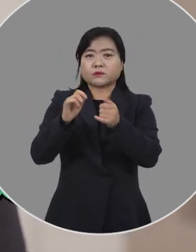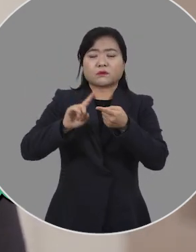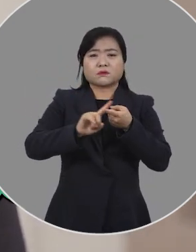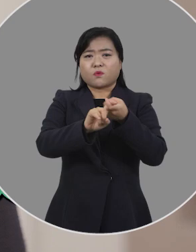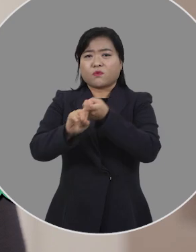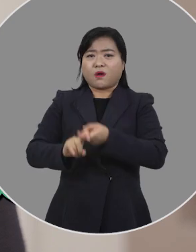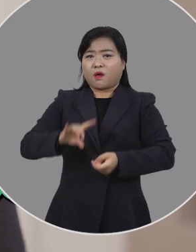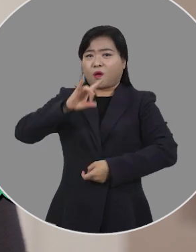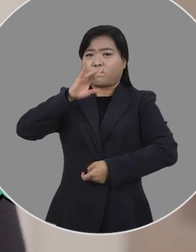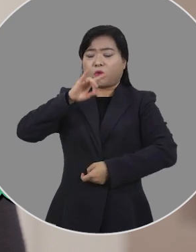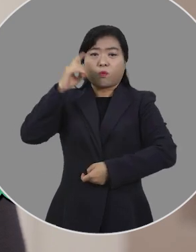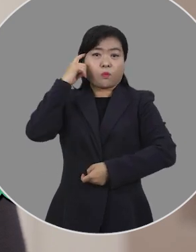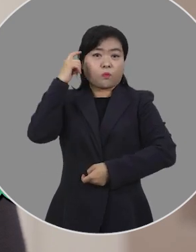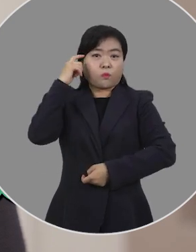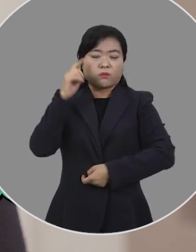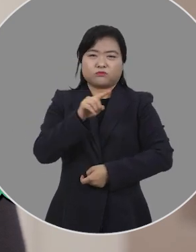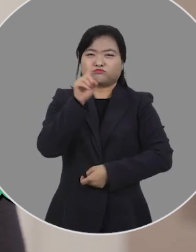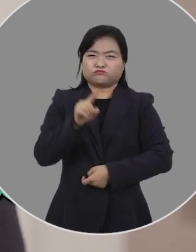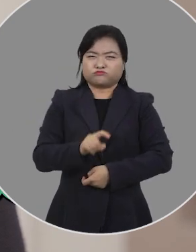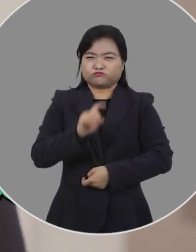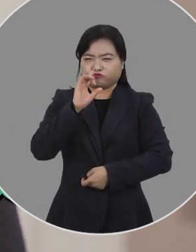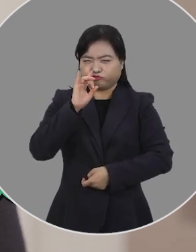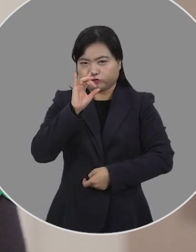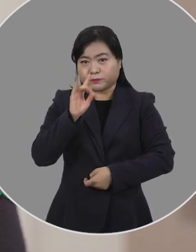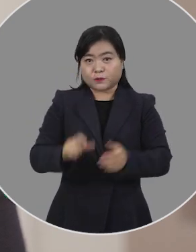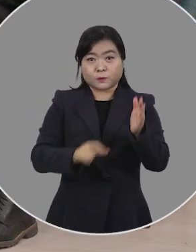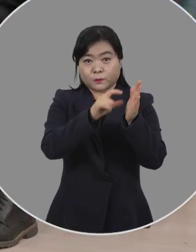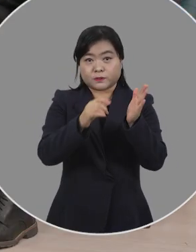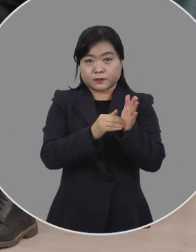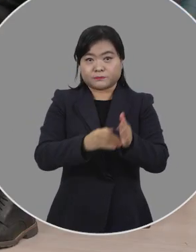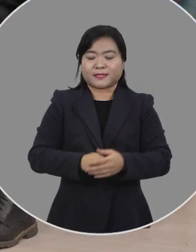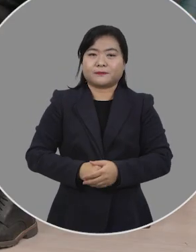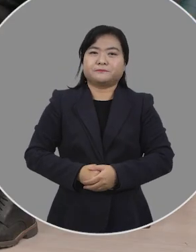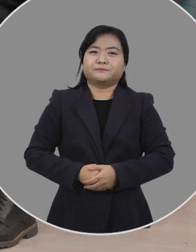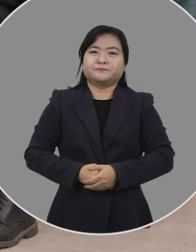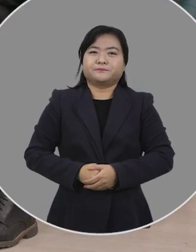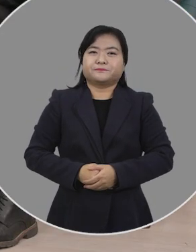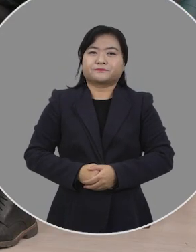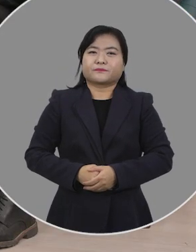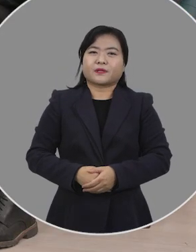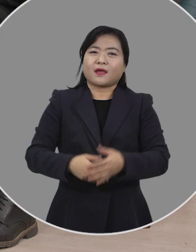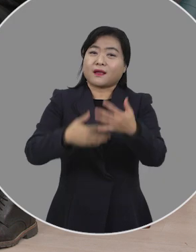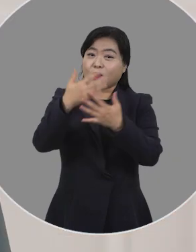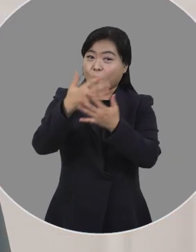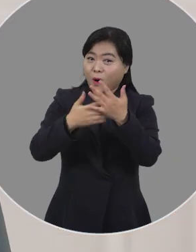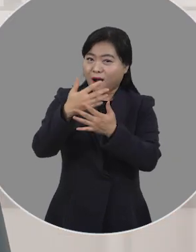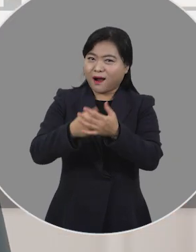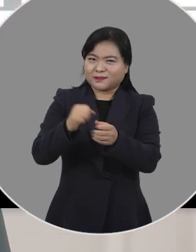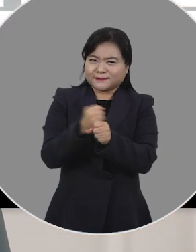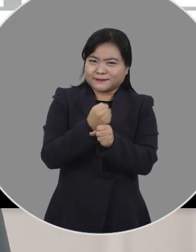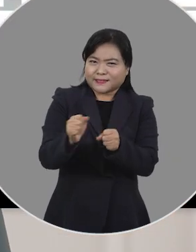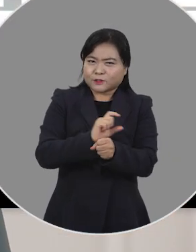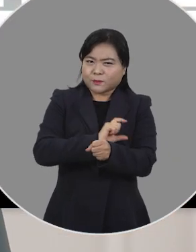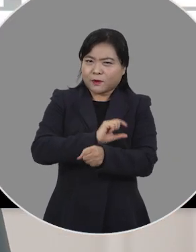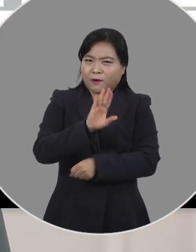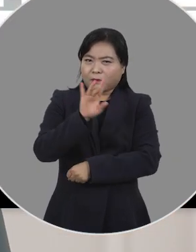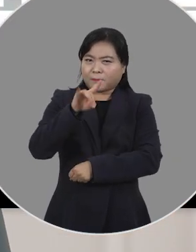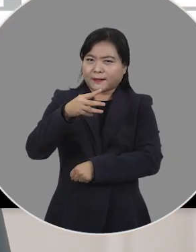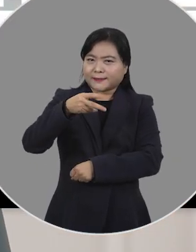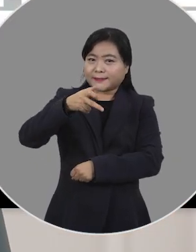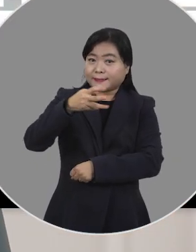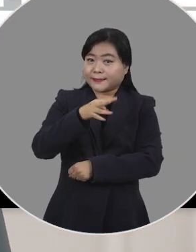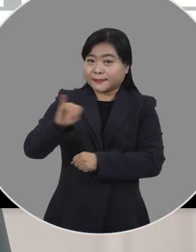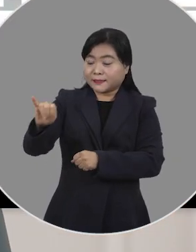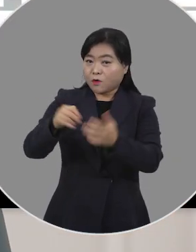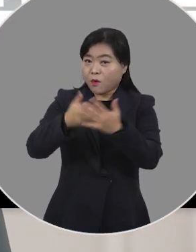이어지를 못했는지 궁금하다, 이렇게 글을 올리셨어요. 네, 영화 작전명 발키리, 네.